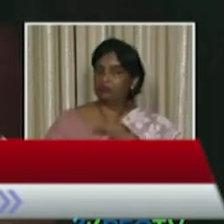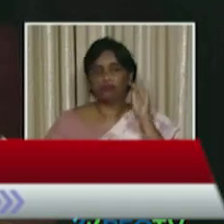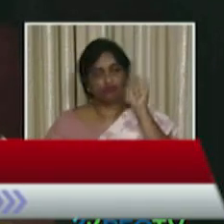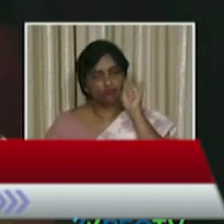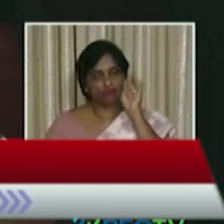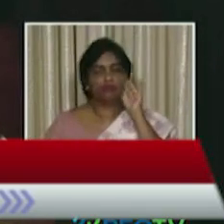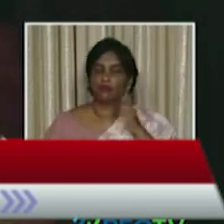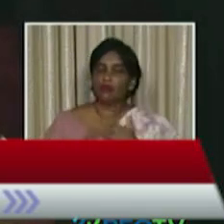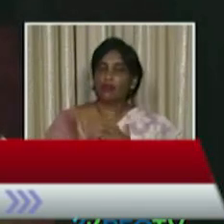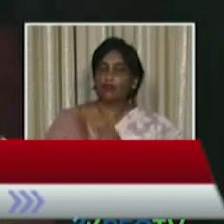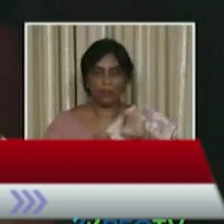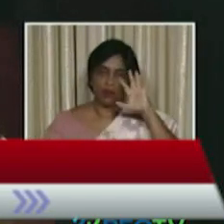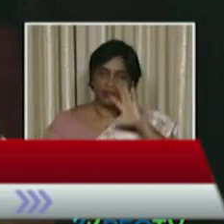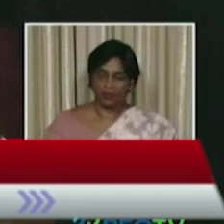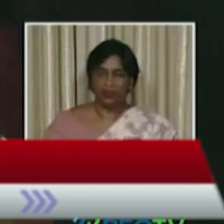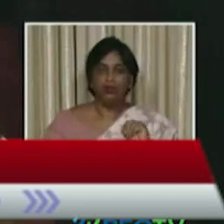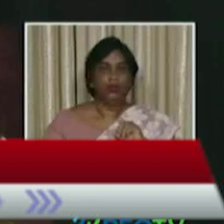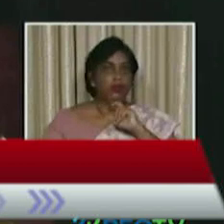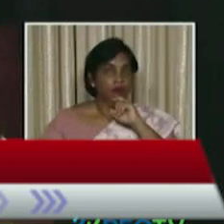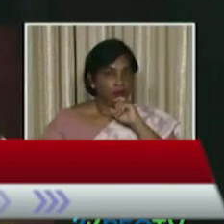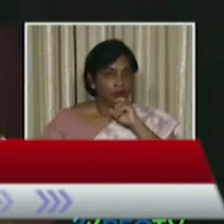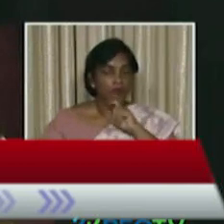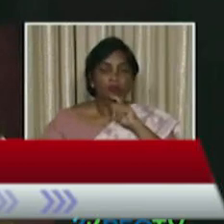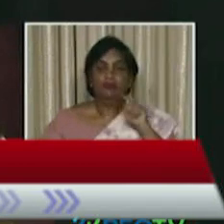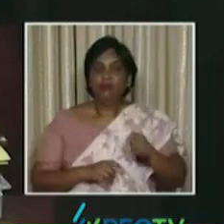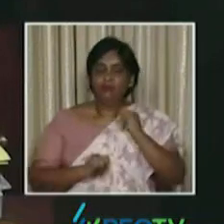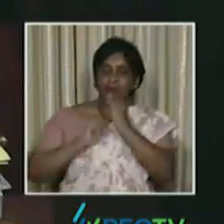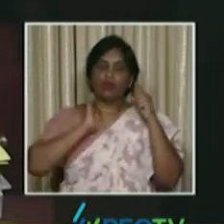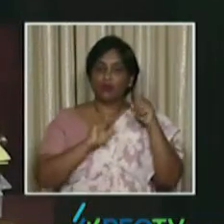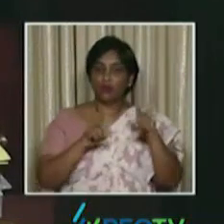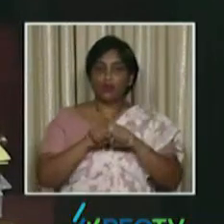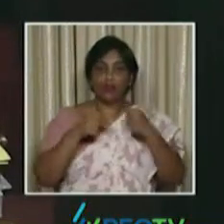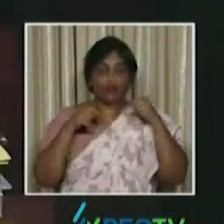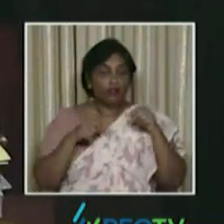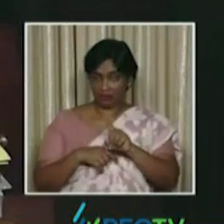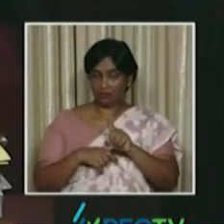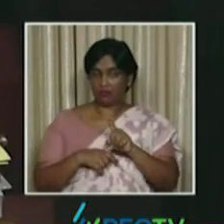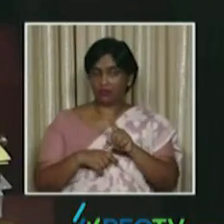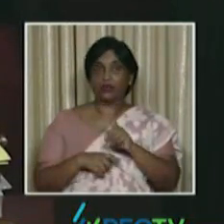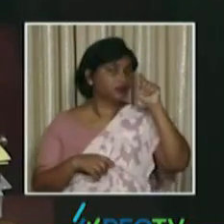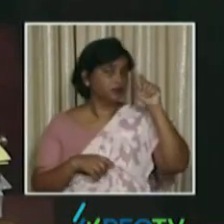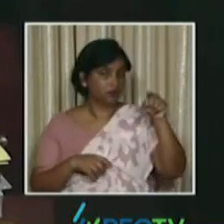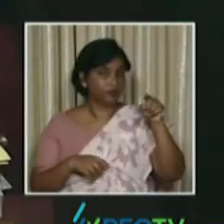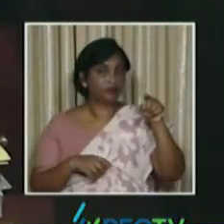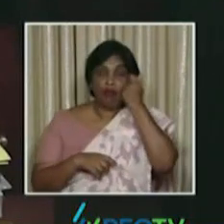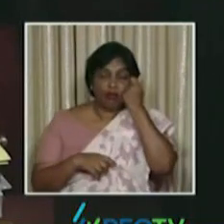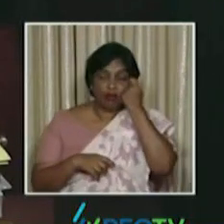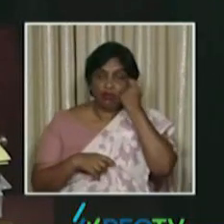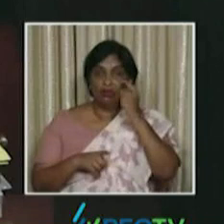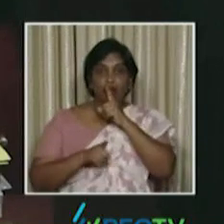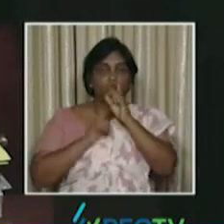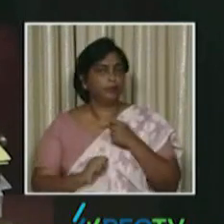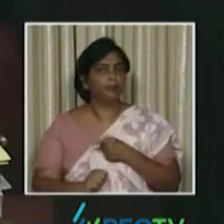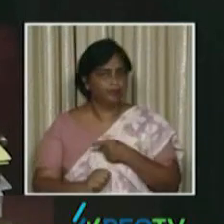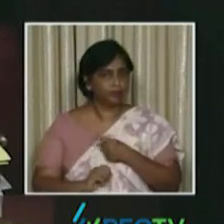ඇමතිවරුන්ට වරප්‍රසාද ප්‍රශ්න කියනවා අධිකරණයේ විනිසුරුවන් විවේචනයට ලක් කරලා දැන් කියනවා අධිකරණයේ මත ගැන කතා